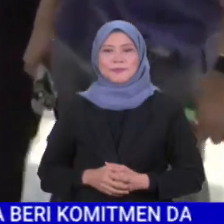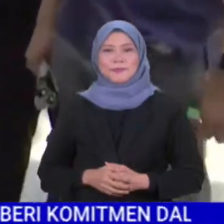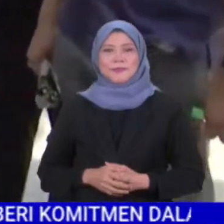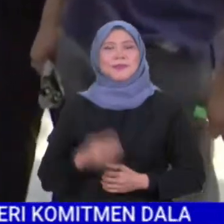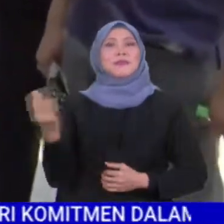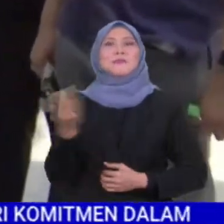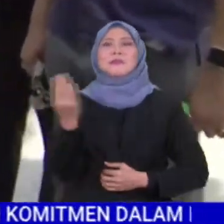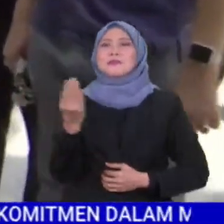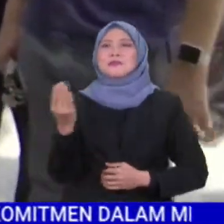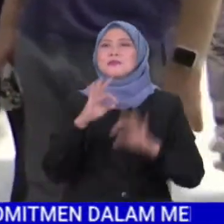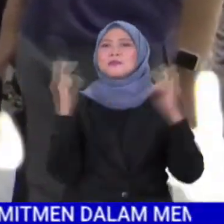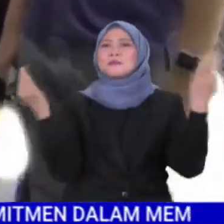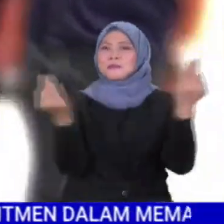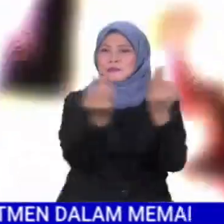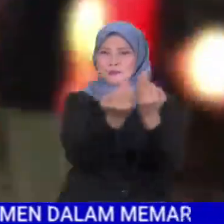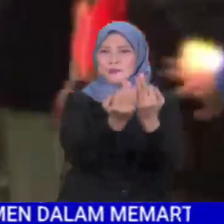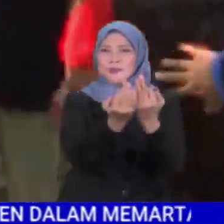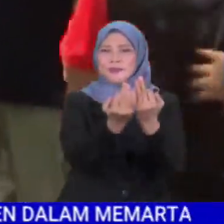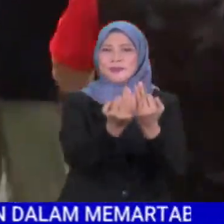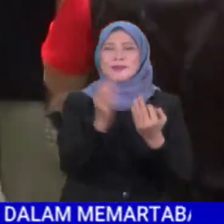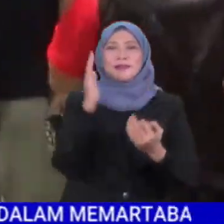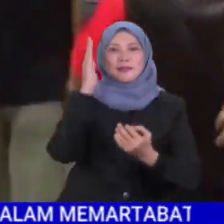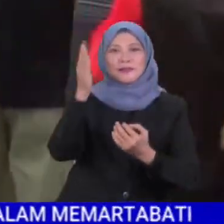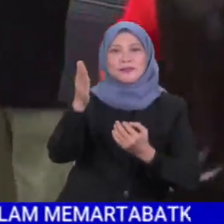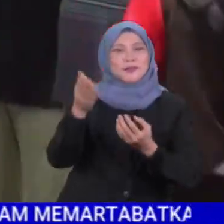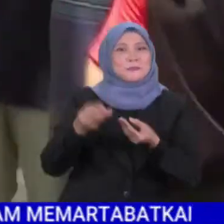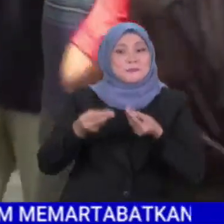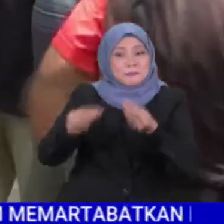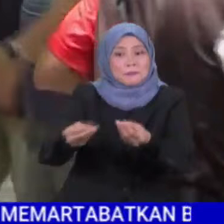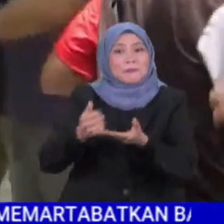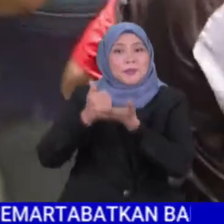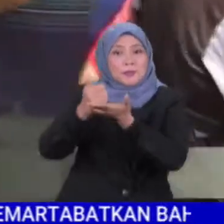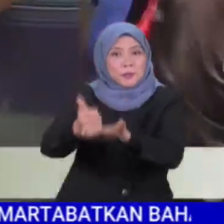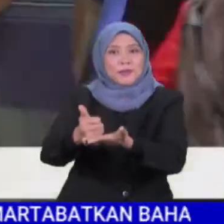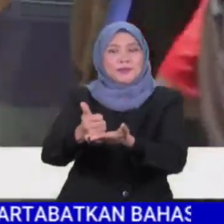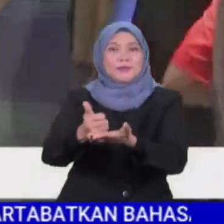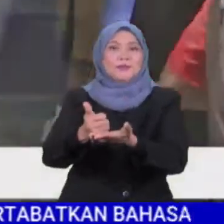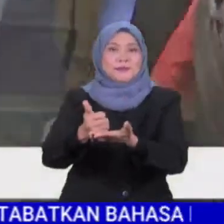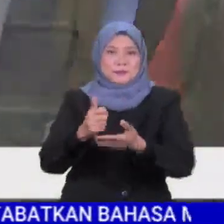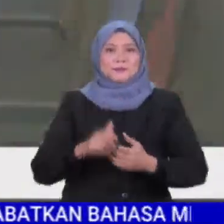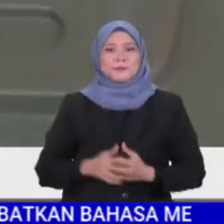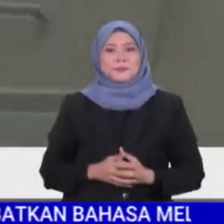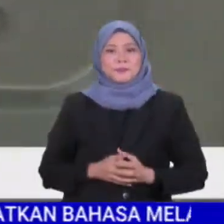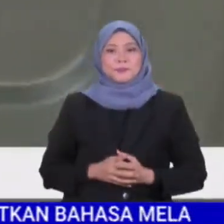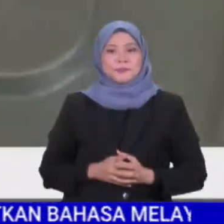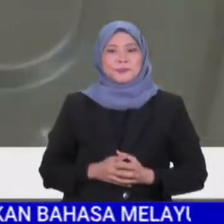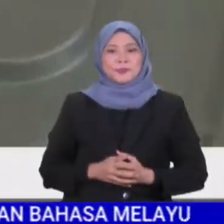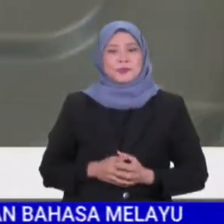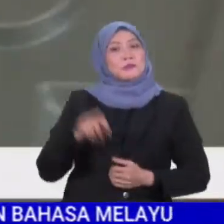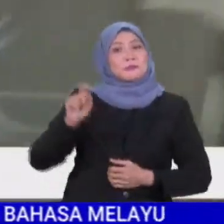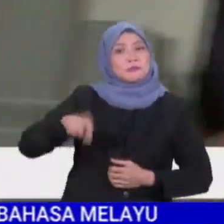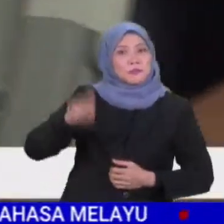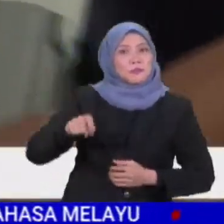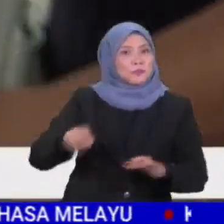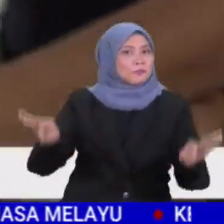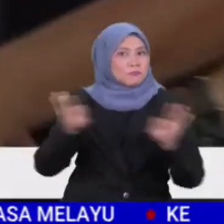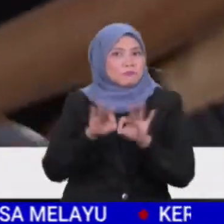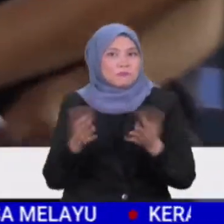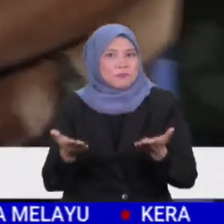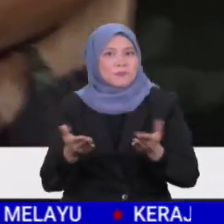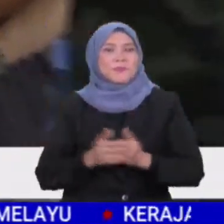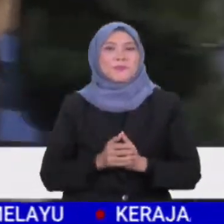Lumrahnya, sebagai sebuah keluarga, pasti akan saling menghulurkan bantuan dalam pelbagai sudut. Dikala memerlukan, apatah